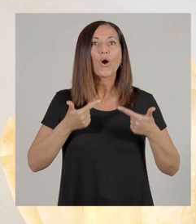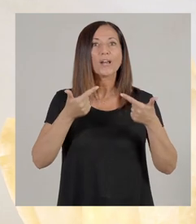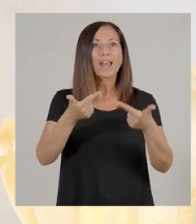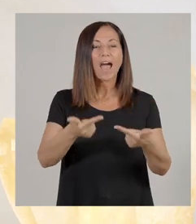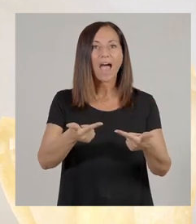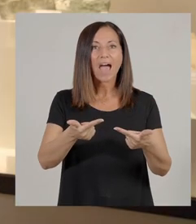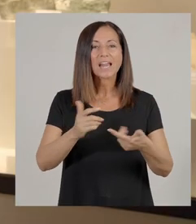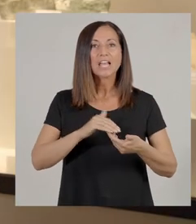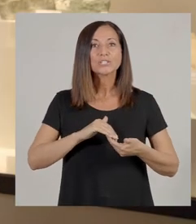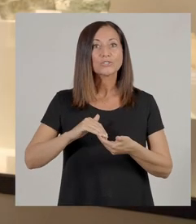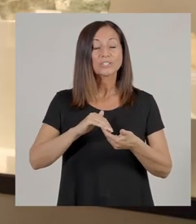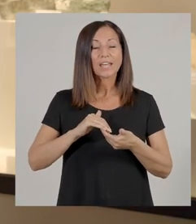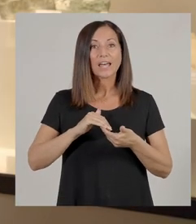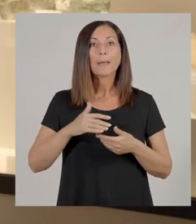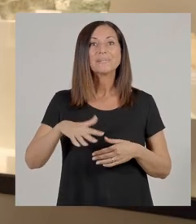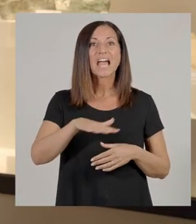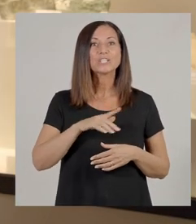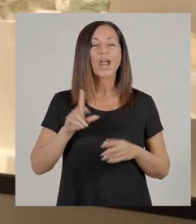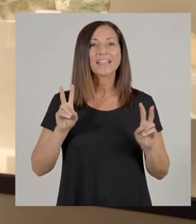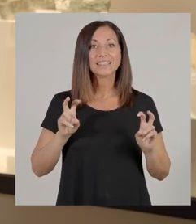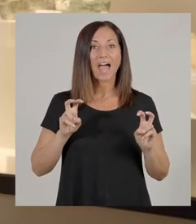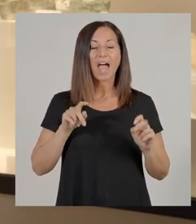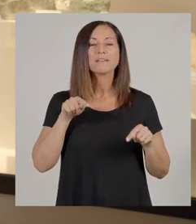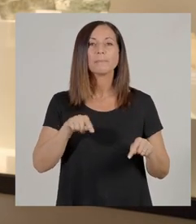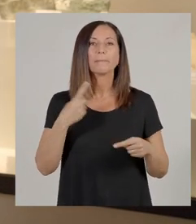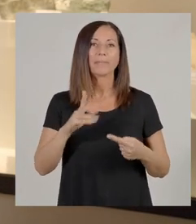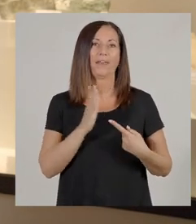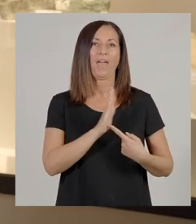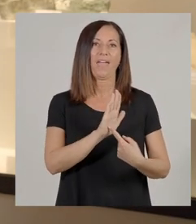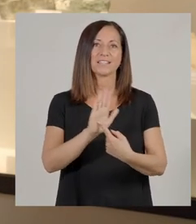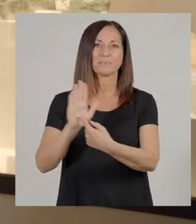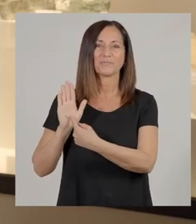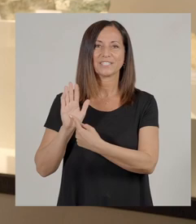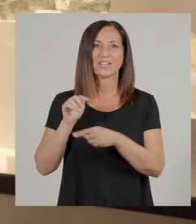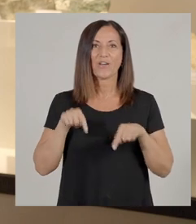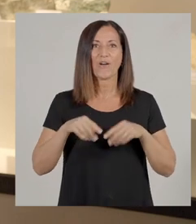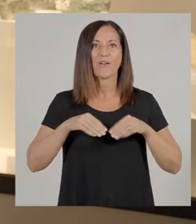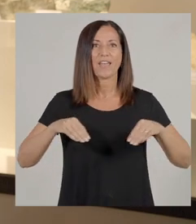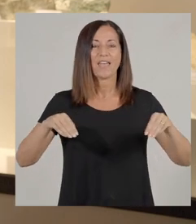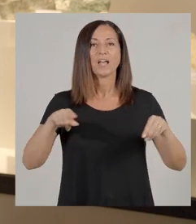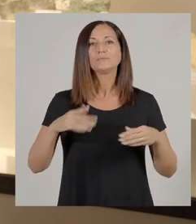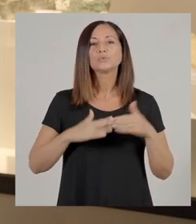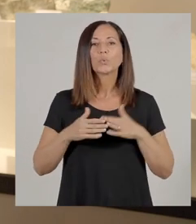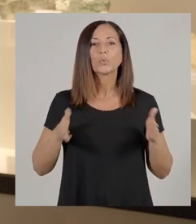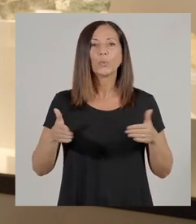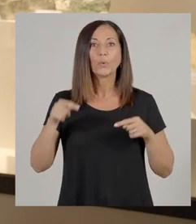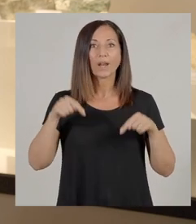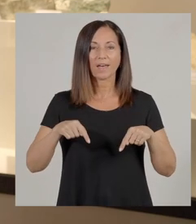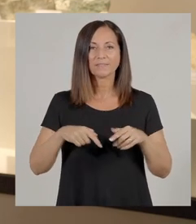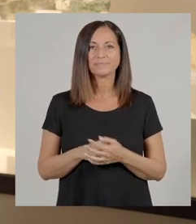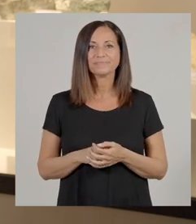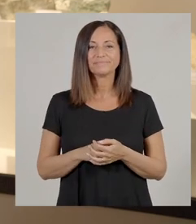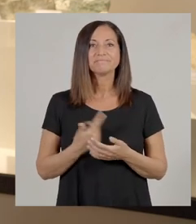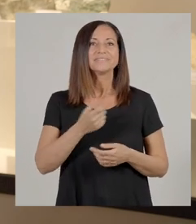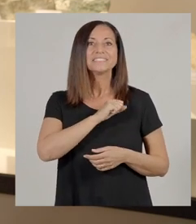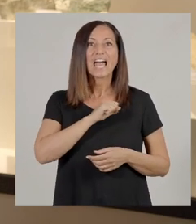poi donare all'Associazione della Piazzoletta affinché le esponesse in questa struttura.